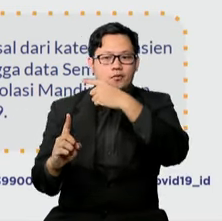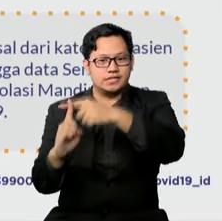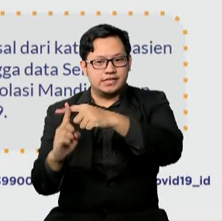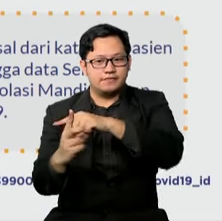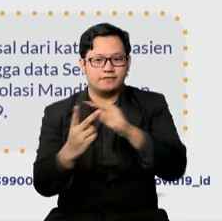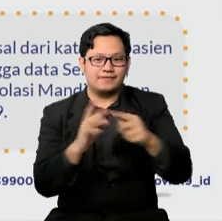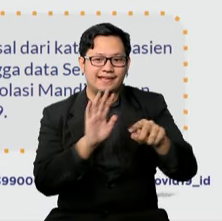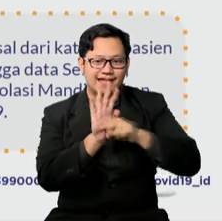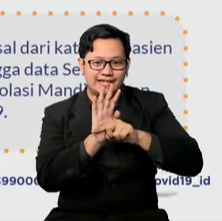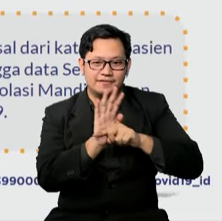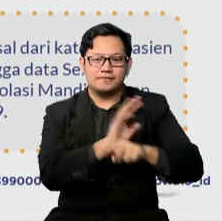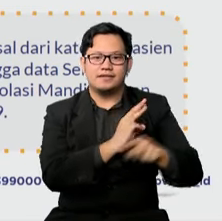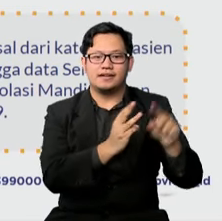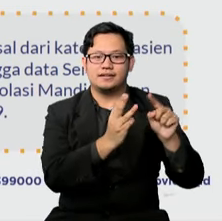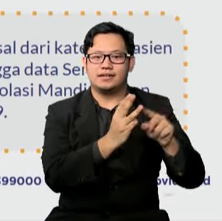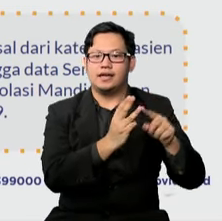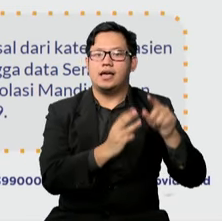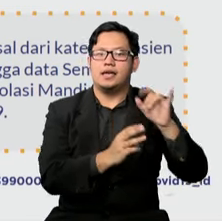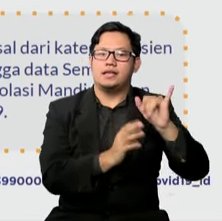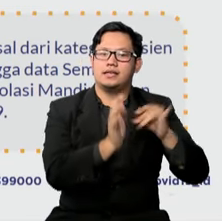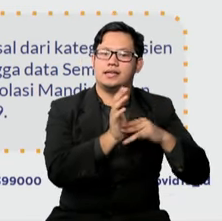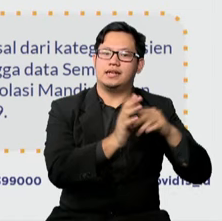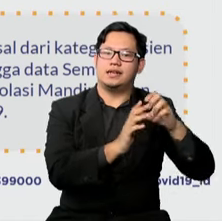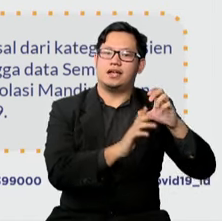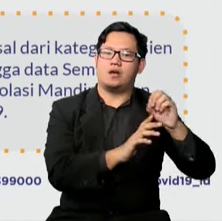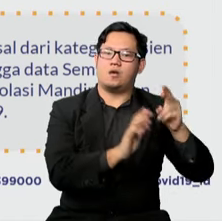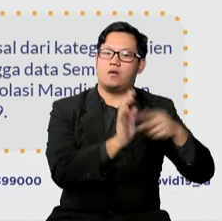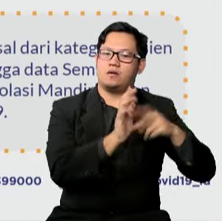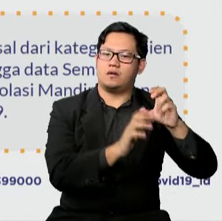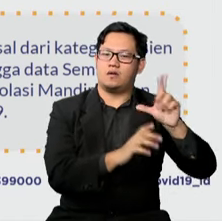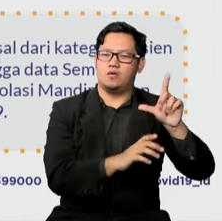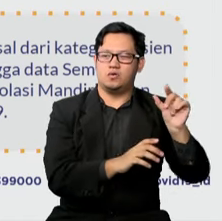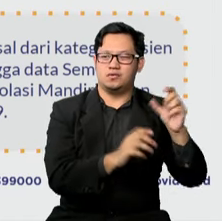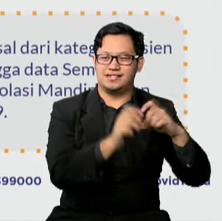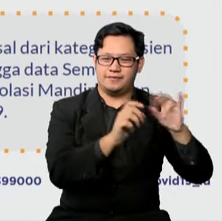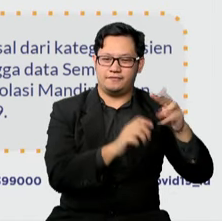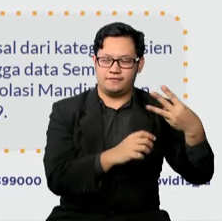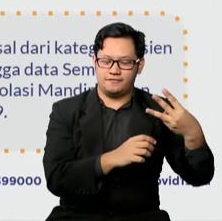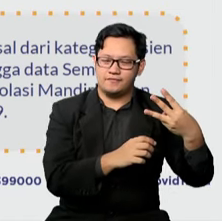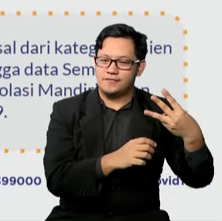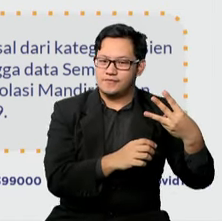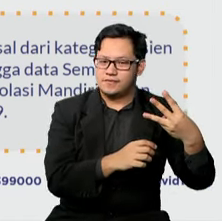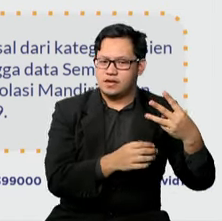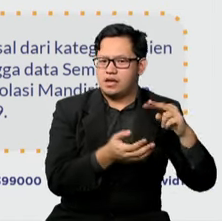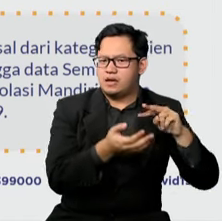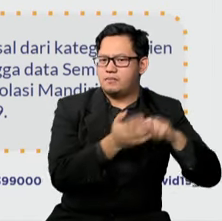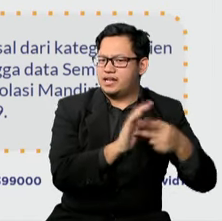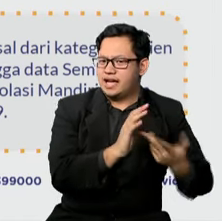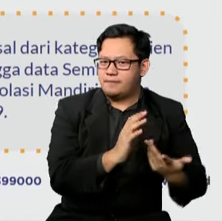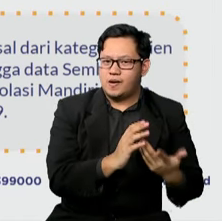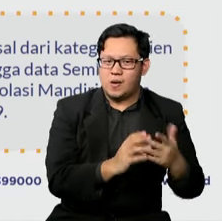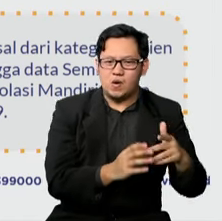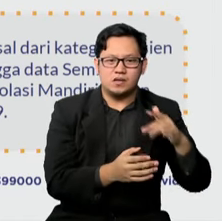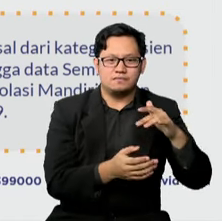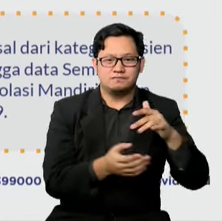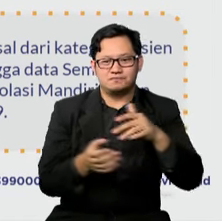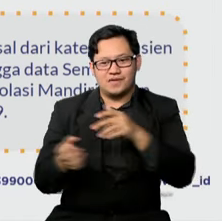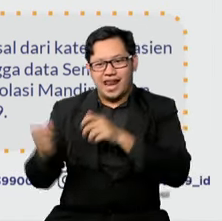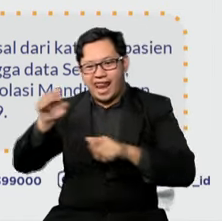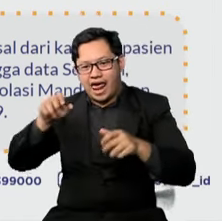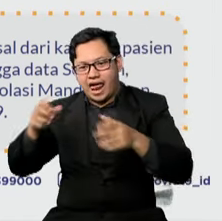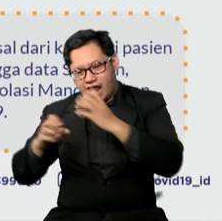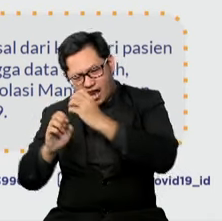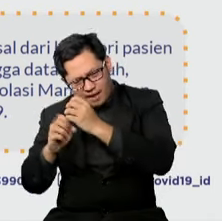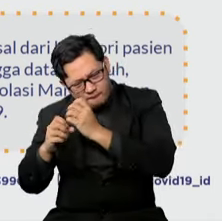satu lagi namanya adalah inkonklusif inkus itu artinya apa sih artinya pemeriksaan yang sudah dilakukan oleh laboratorium tapi